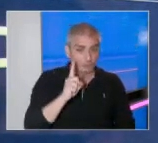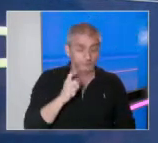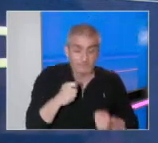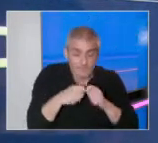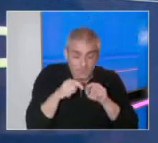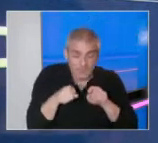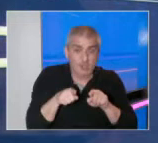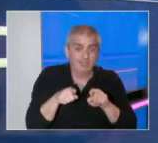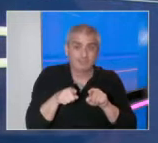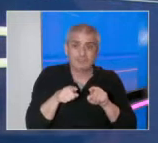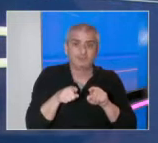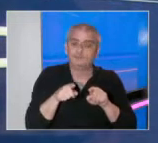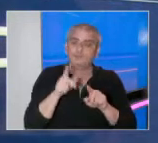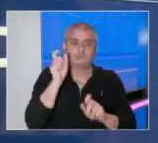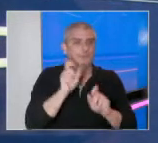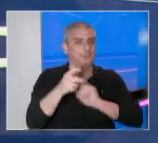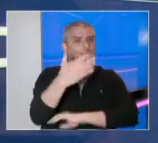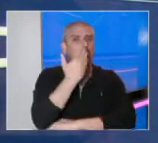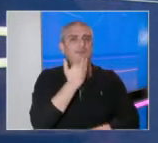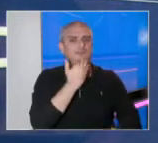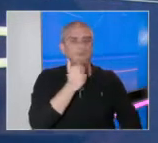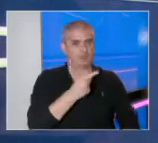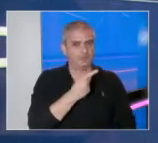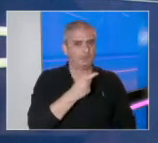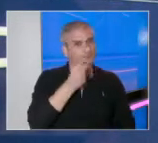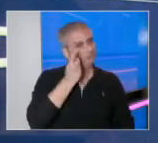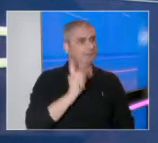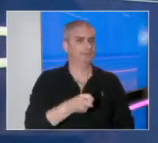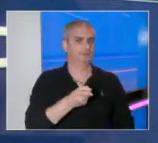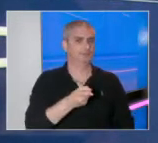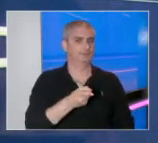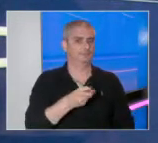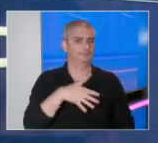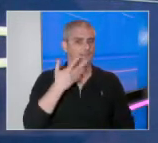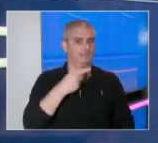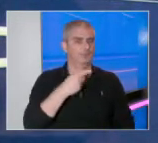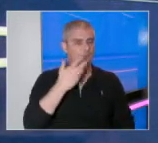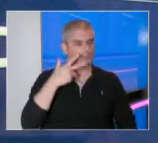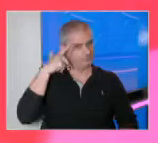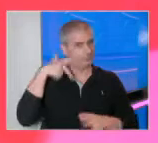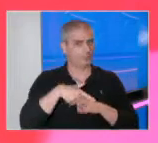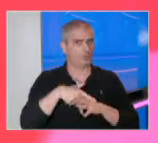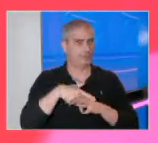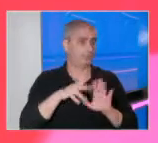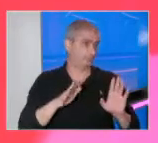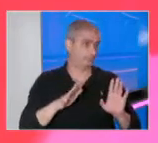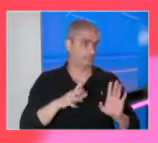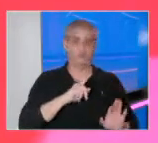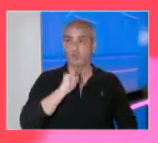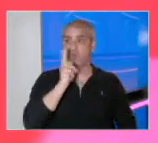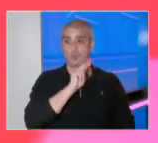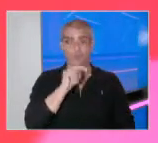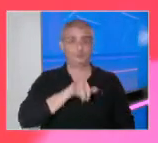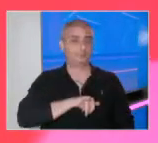שבהקשר הזה אזרחי מדינת ישראל צריכים להיות מוטרדים. אז כמו כל